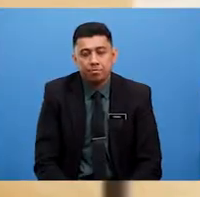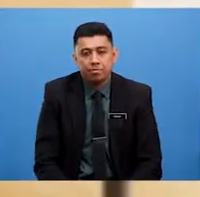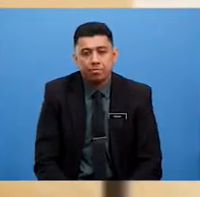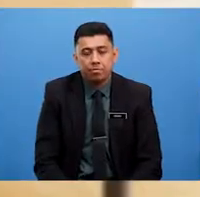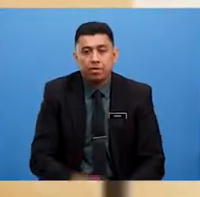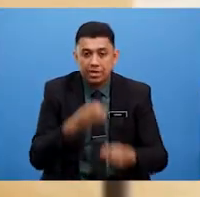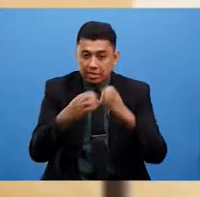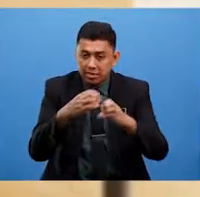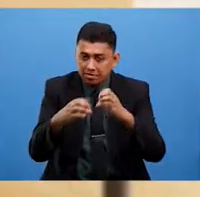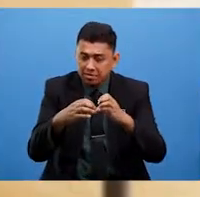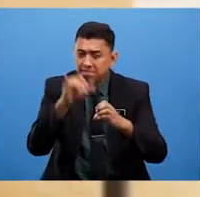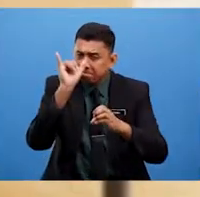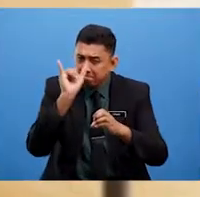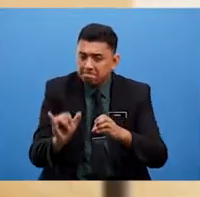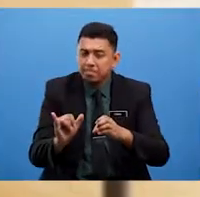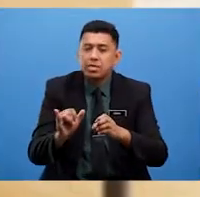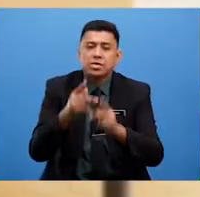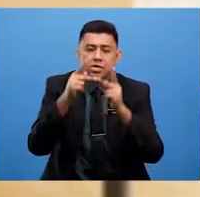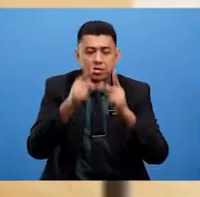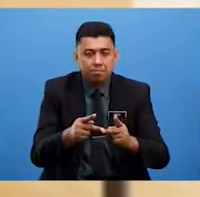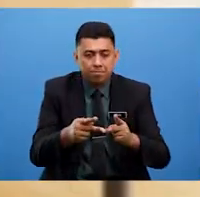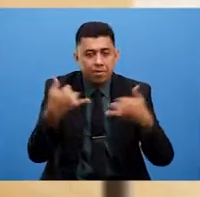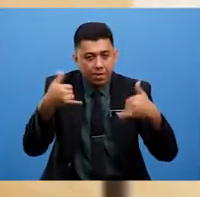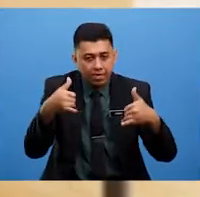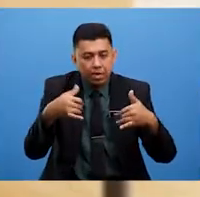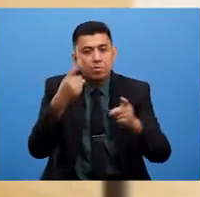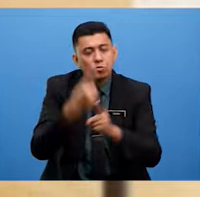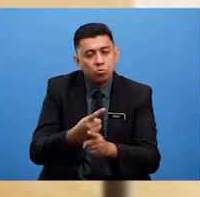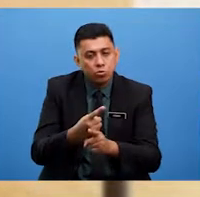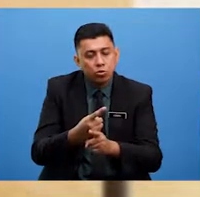Kecergasan dikekalkan dan boleh dinilai melalui permainan sebenar,